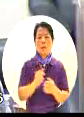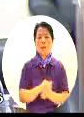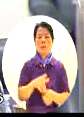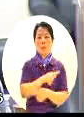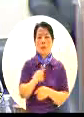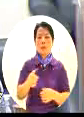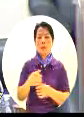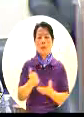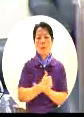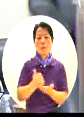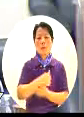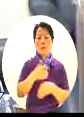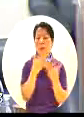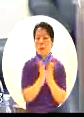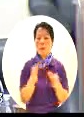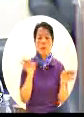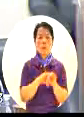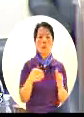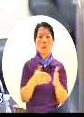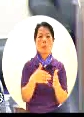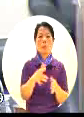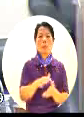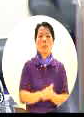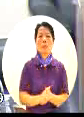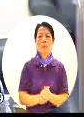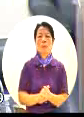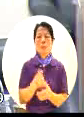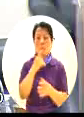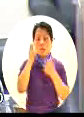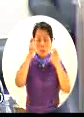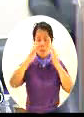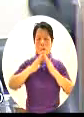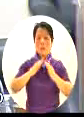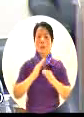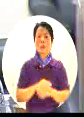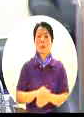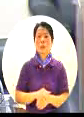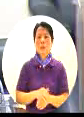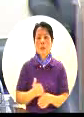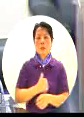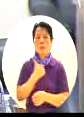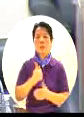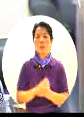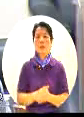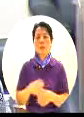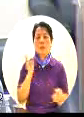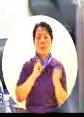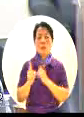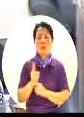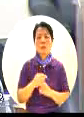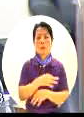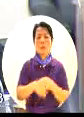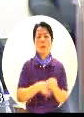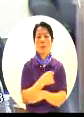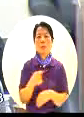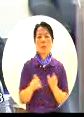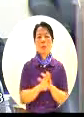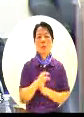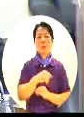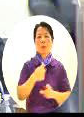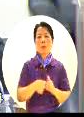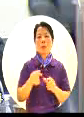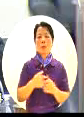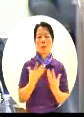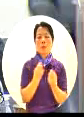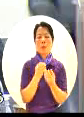心，他已经进驻了哈，进驻了哈，所以咱高雄市哈，其实自由经济示范区哈，没有